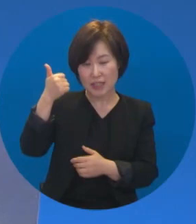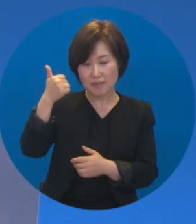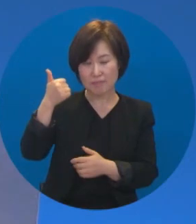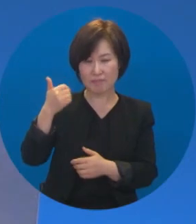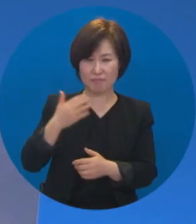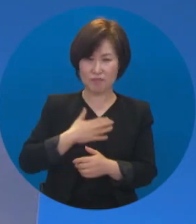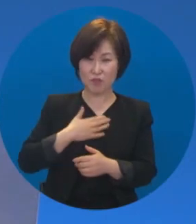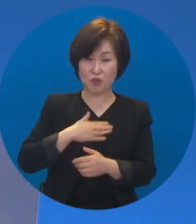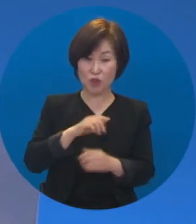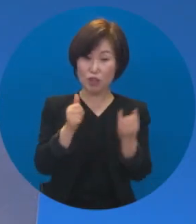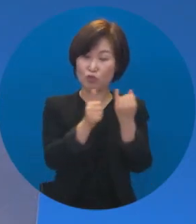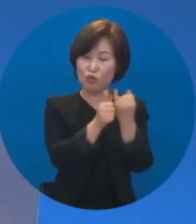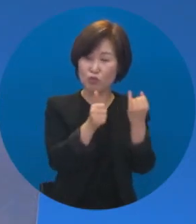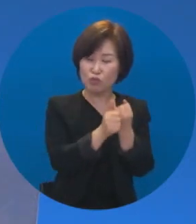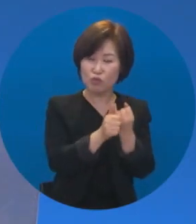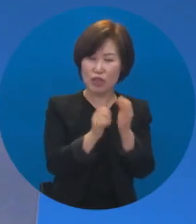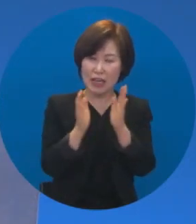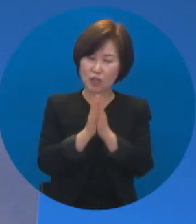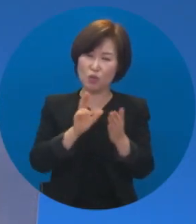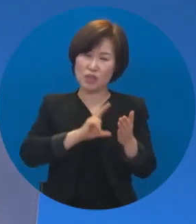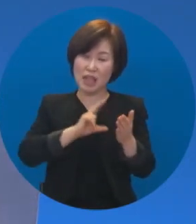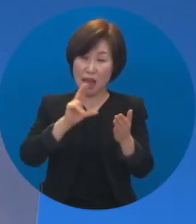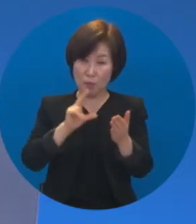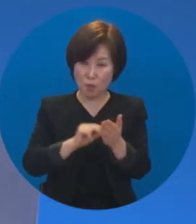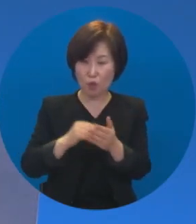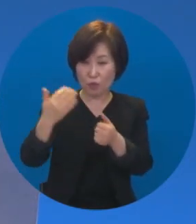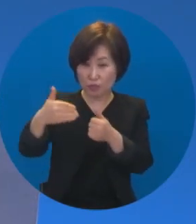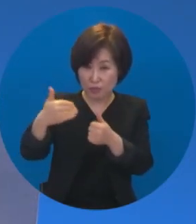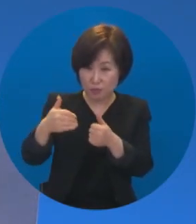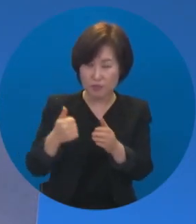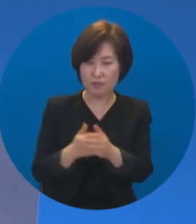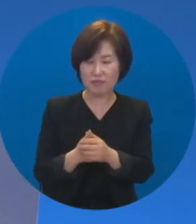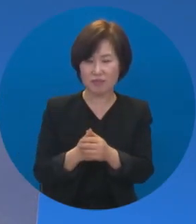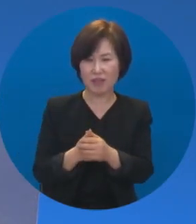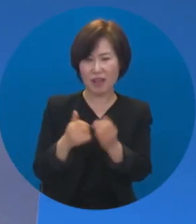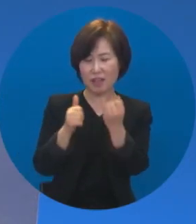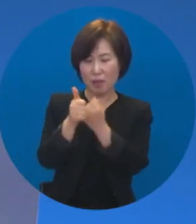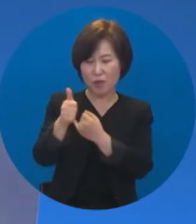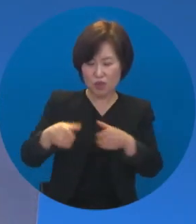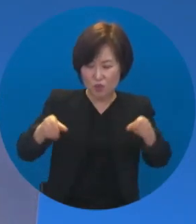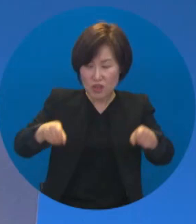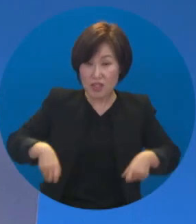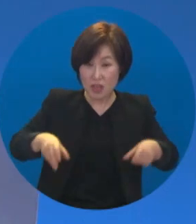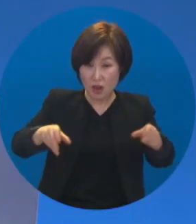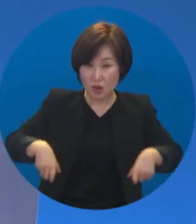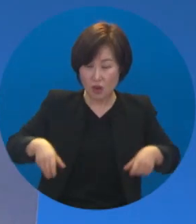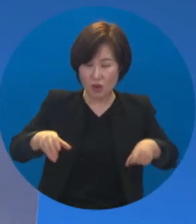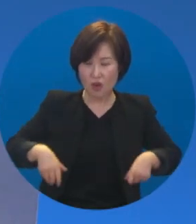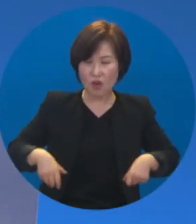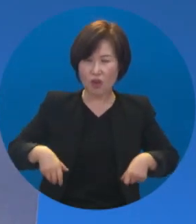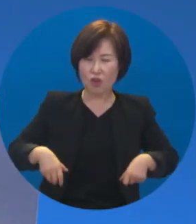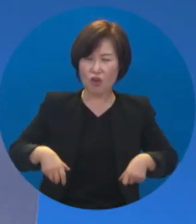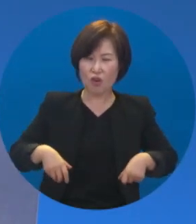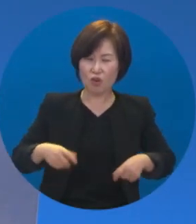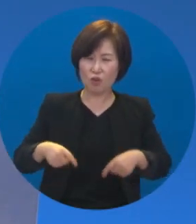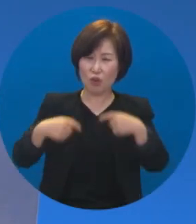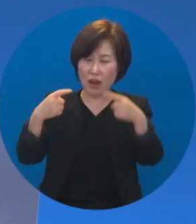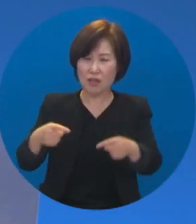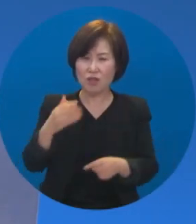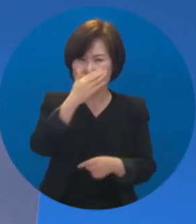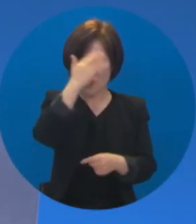제목을 요청했어요. 그래서 저희가 휠체어를 타고 남편이 이 가운데에 서서 청년들을 바라보면서 이렇게